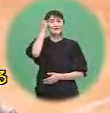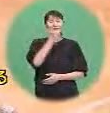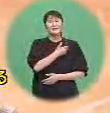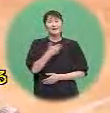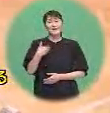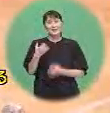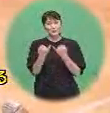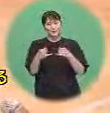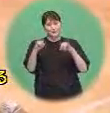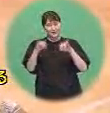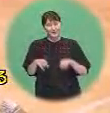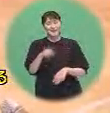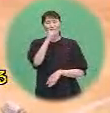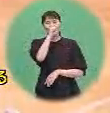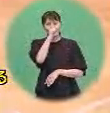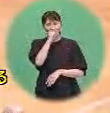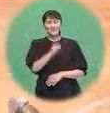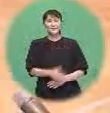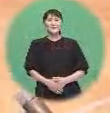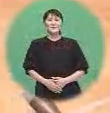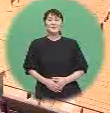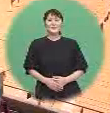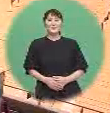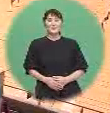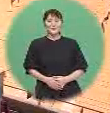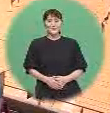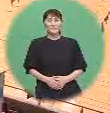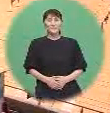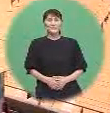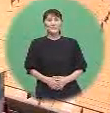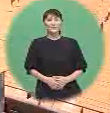イベントになれたらなっていうふうに思っています。